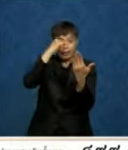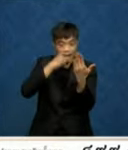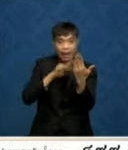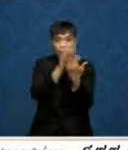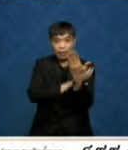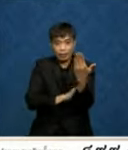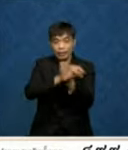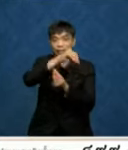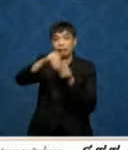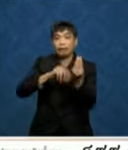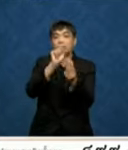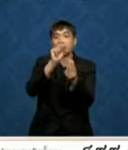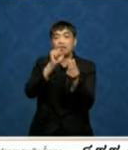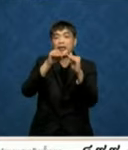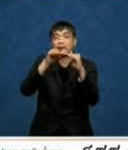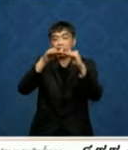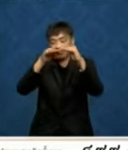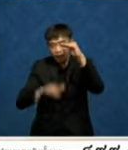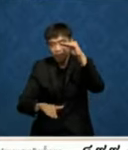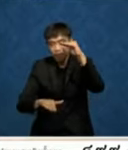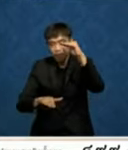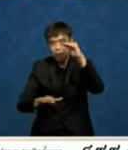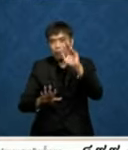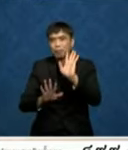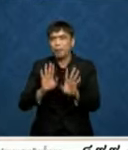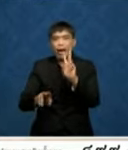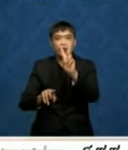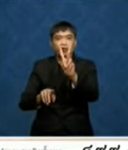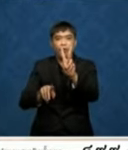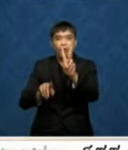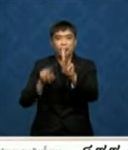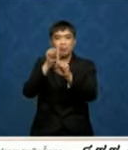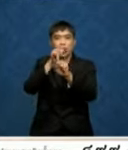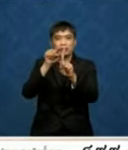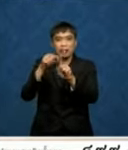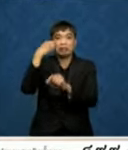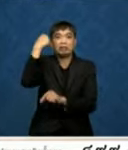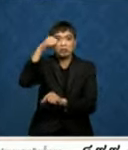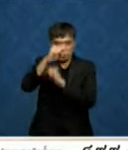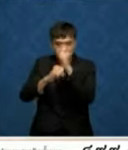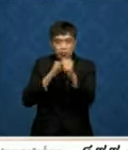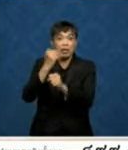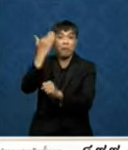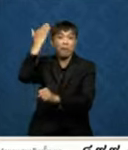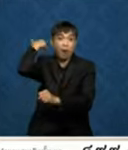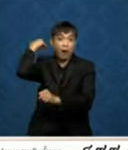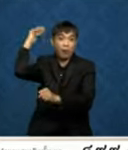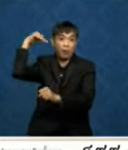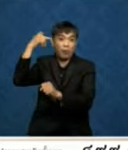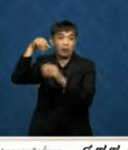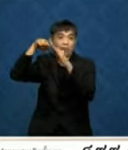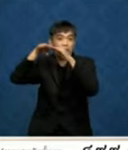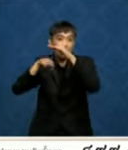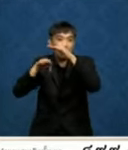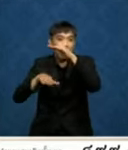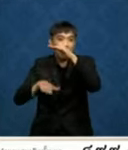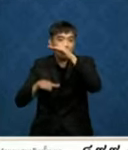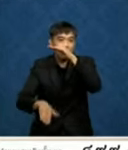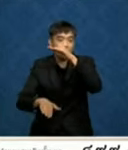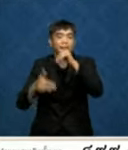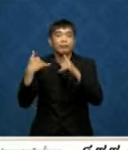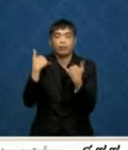ก็ทราบดีว่าตกต่ำเราโตเฉลี่ยต่ำกว่า 2% มา10ปีนะครับในปีนี้ด้วยการผลักดันแนวนโย